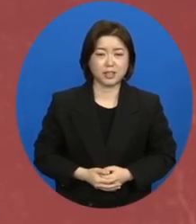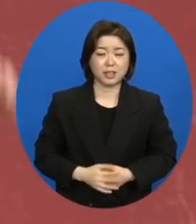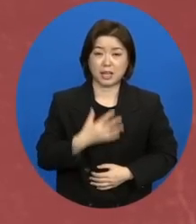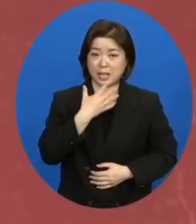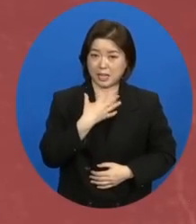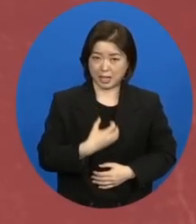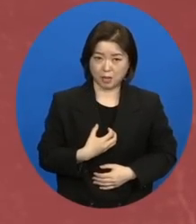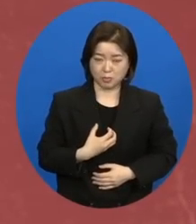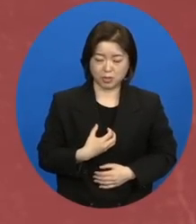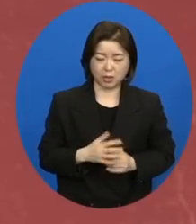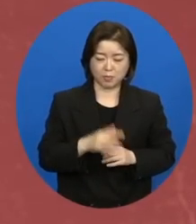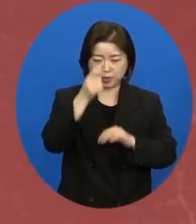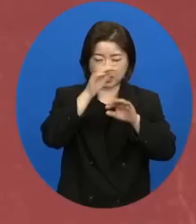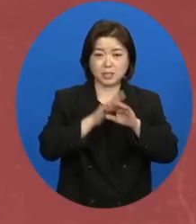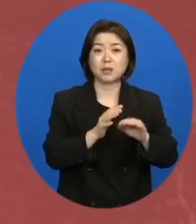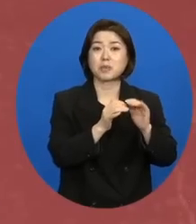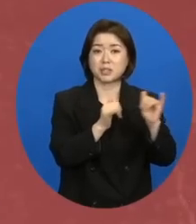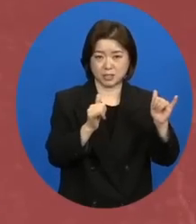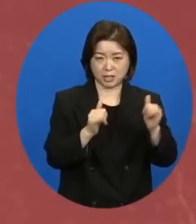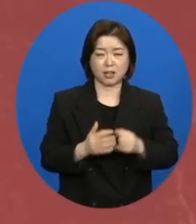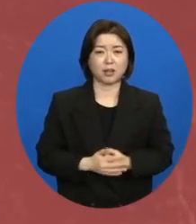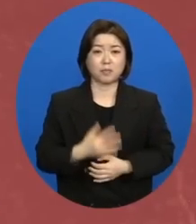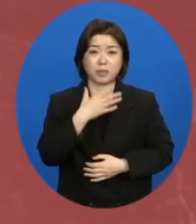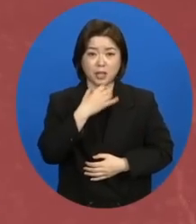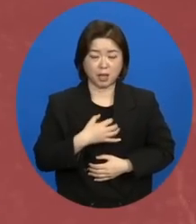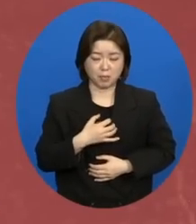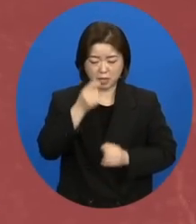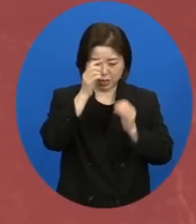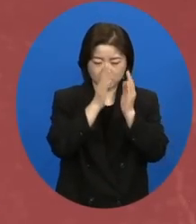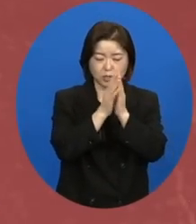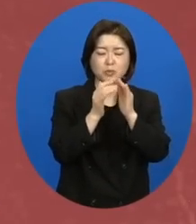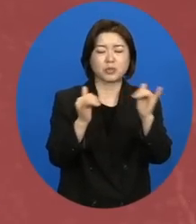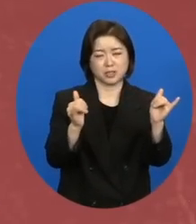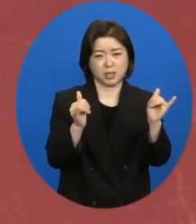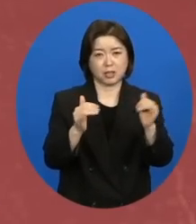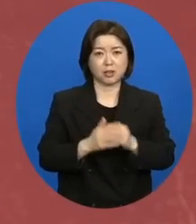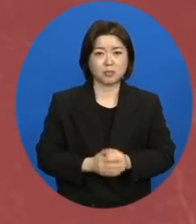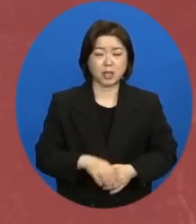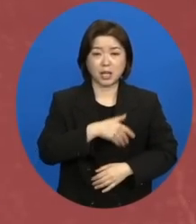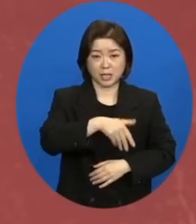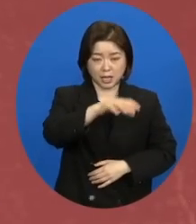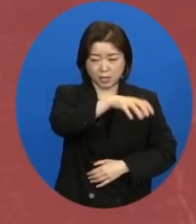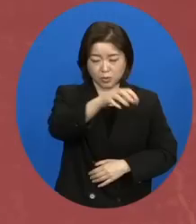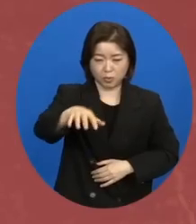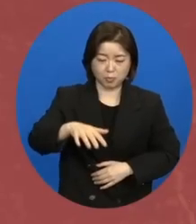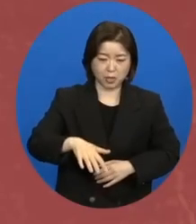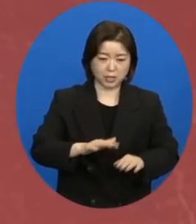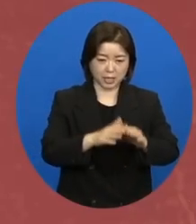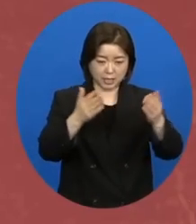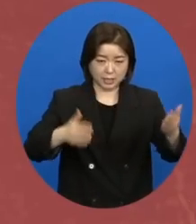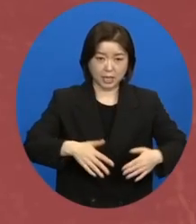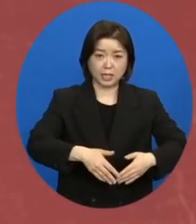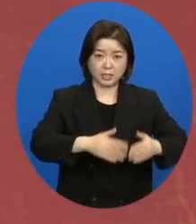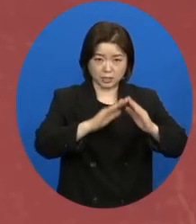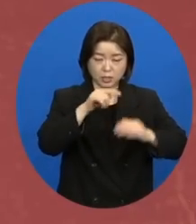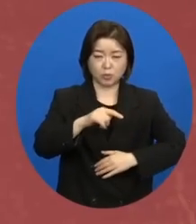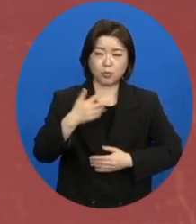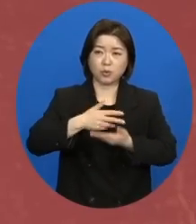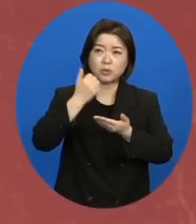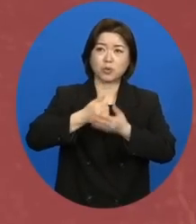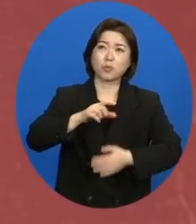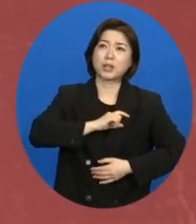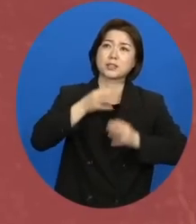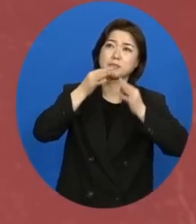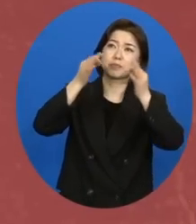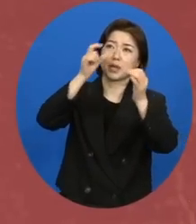아브라함 예배 사람이고요. 아브라함 기도의 사람이에요. 그래서 가는 데마다 단을 쌓고 여호와 이름을 불렀기